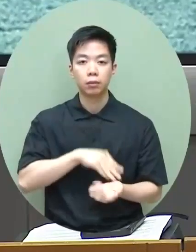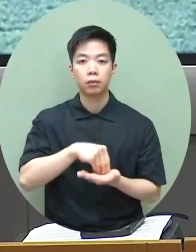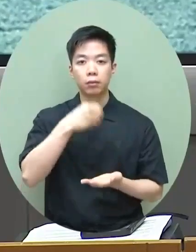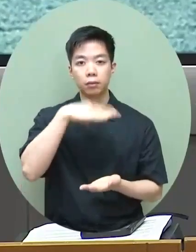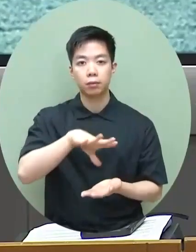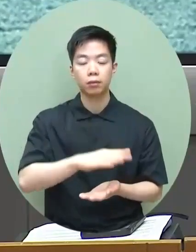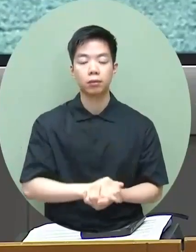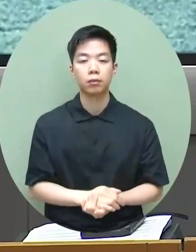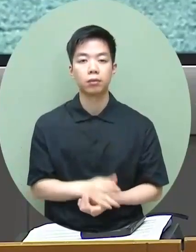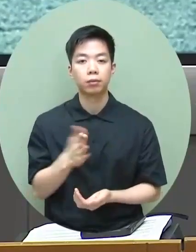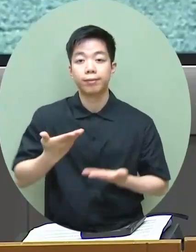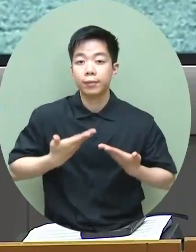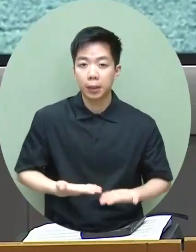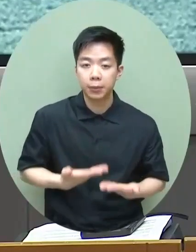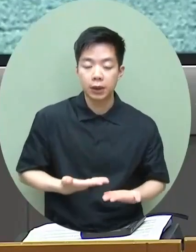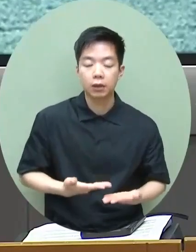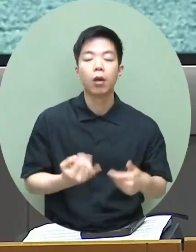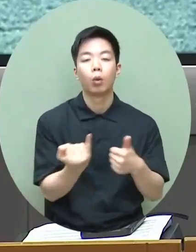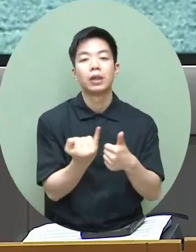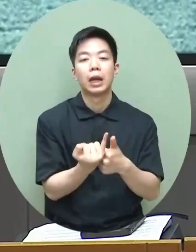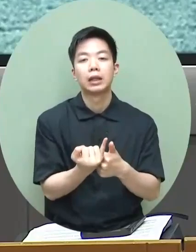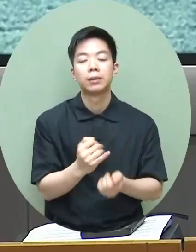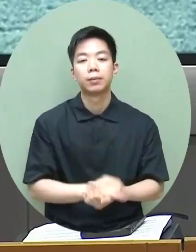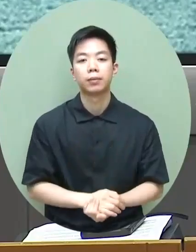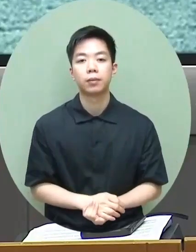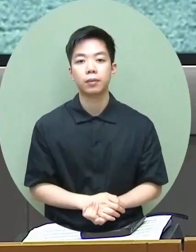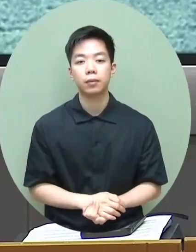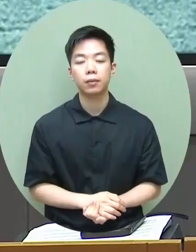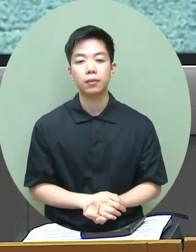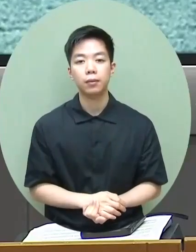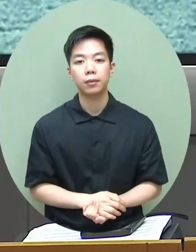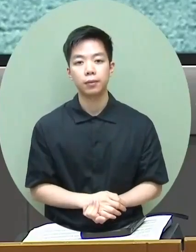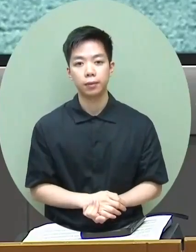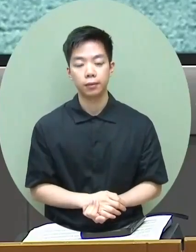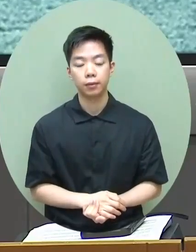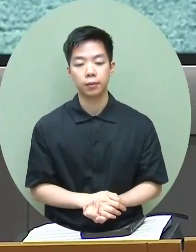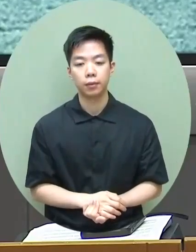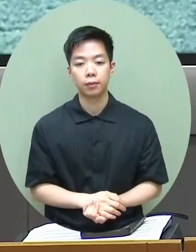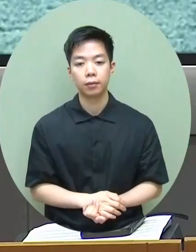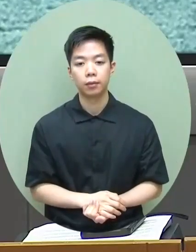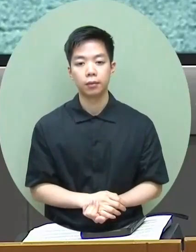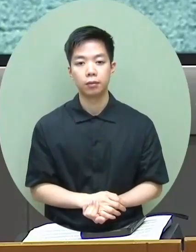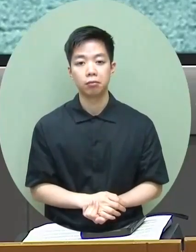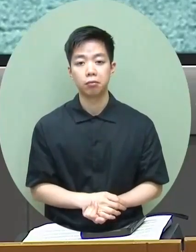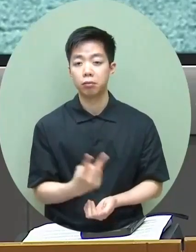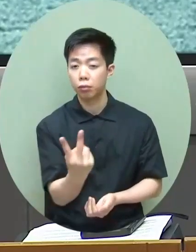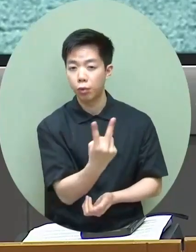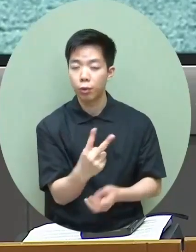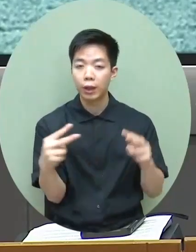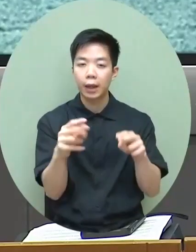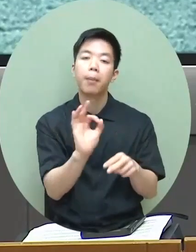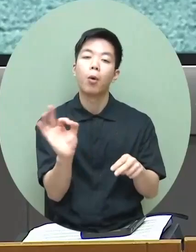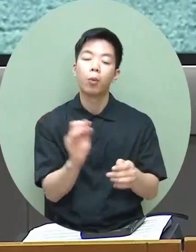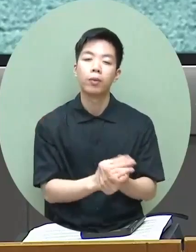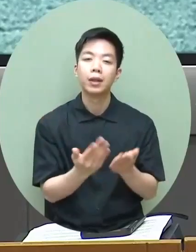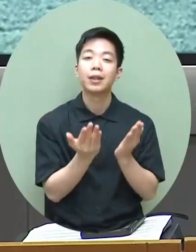學生啦，咁但係呢就係大家就係唔同，即係冇見面啦，同埋係唔同班嘅。咁我哋暫